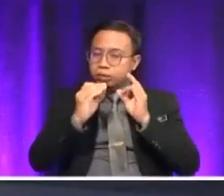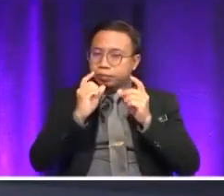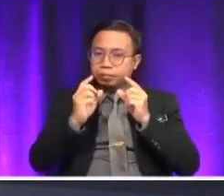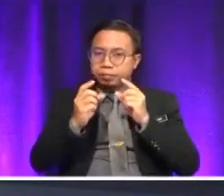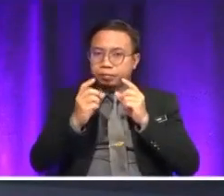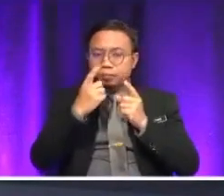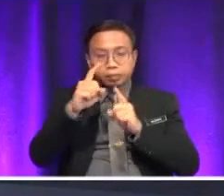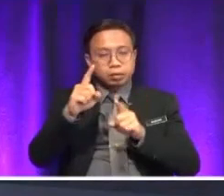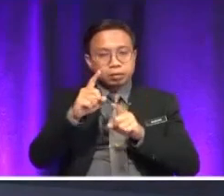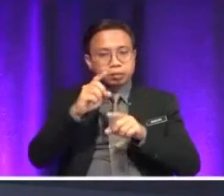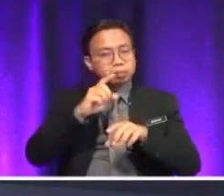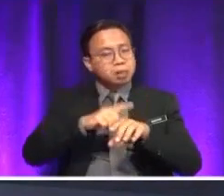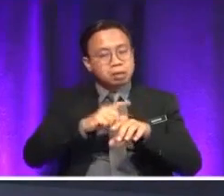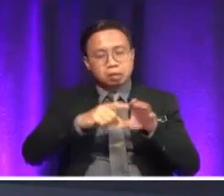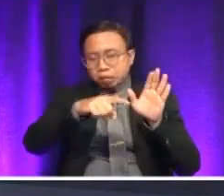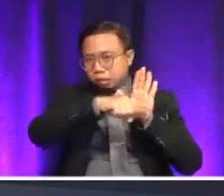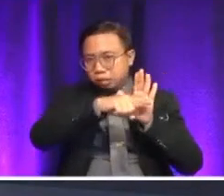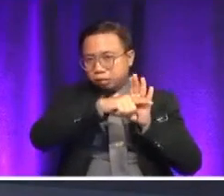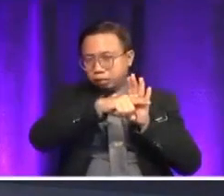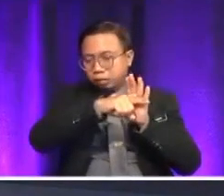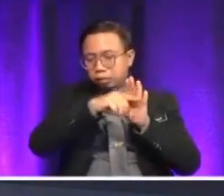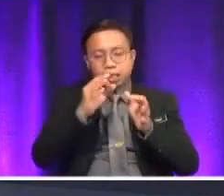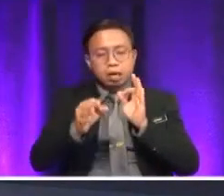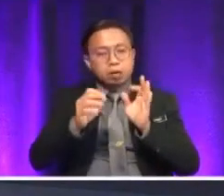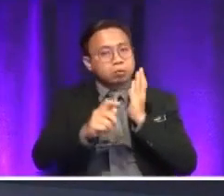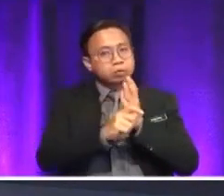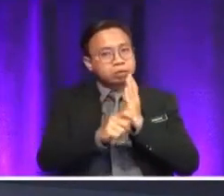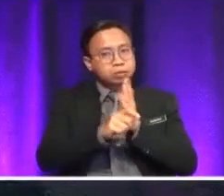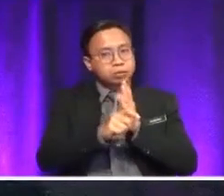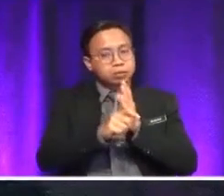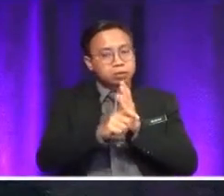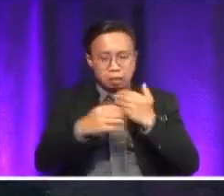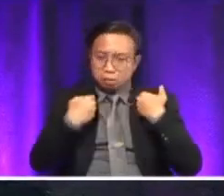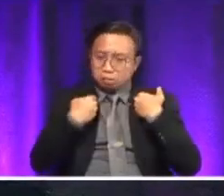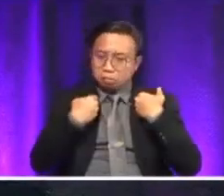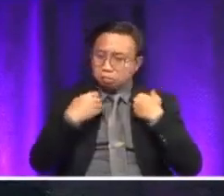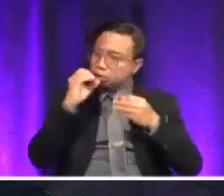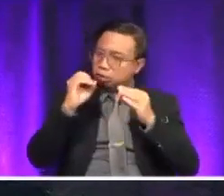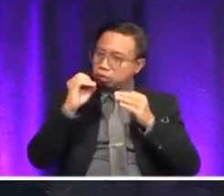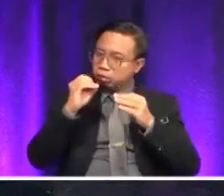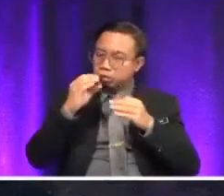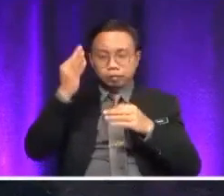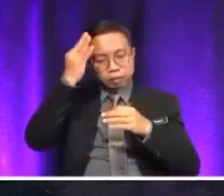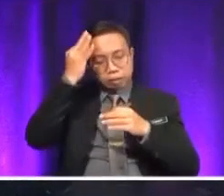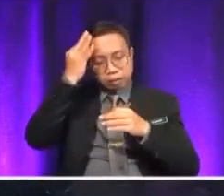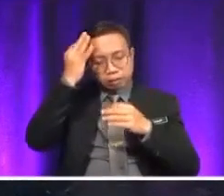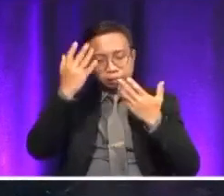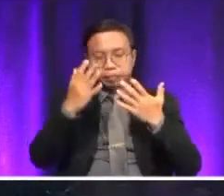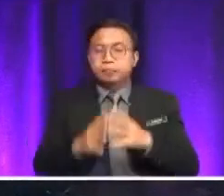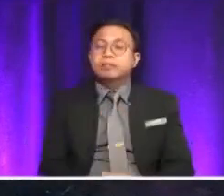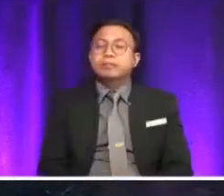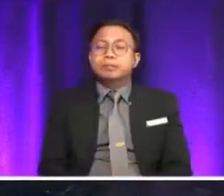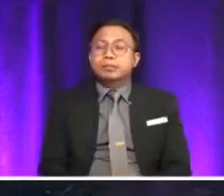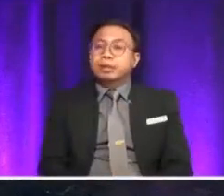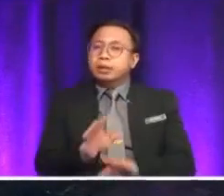arah negatif. Tapi kalau ada positif tu, saya nak tahu juga ada ke cikgu positifnya kalau kita stres ni? Okey, sebenarnya stres ni dia